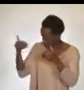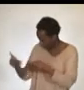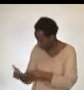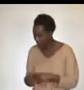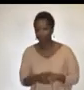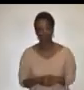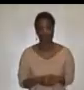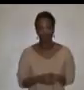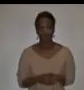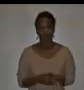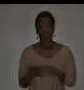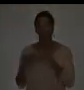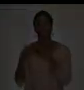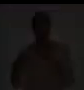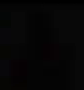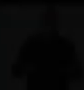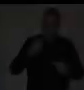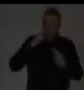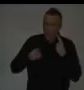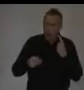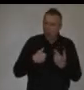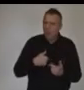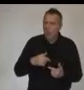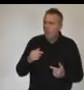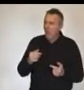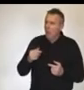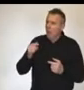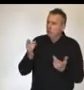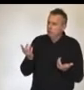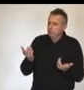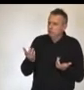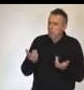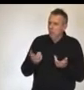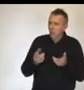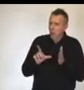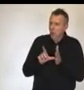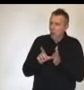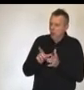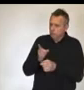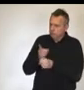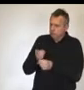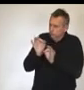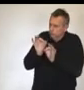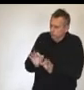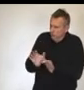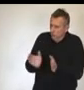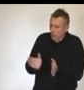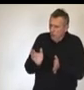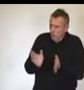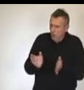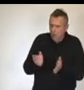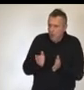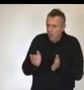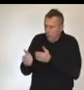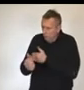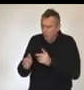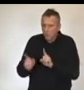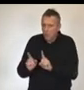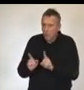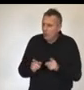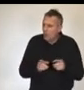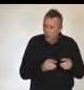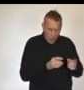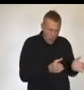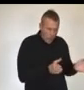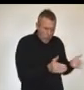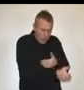la maison de l'ancien DG et j'en passe. Je reprendrai ce que dit la Cour des comptes. C'est la Cour des comptes qui parle de pratiques irrégulières. C'est la Cour des comptes qui parle